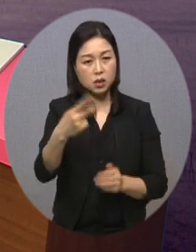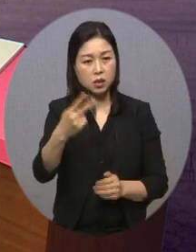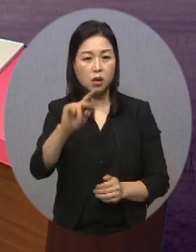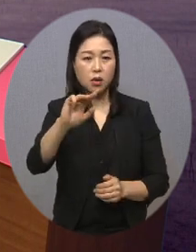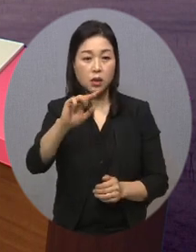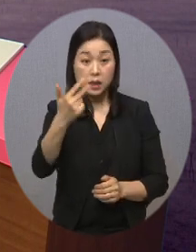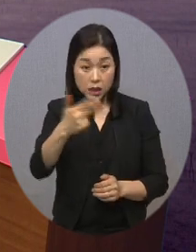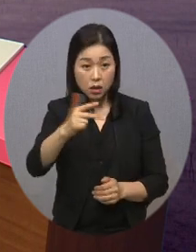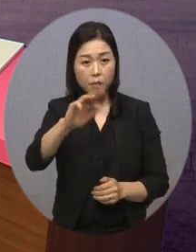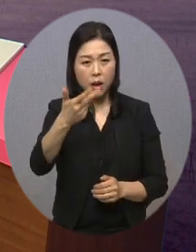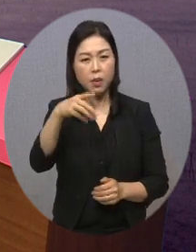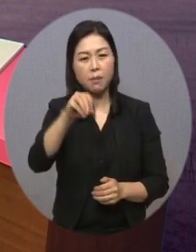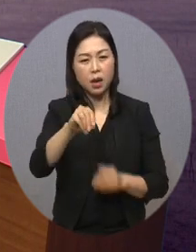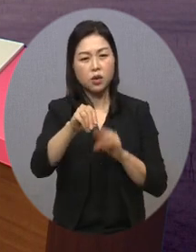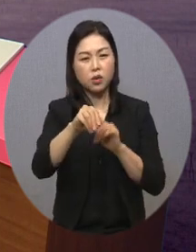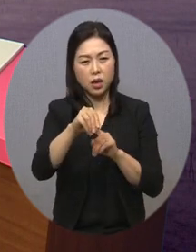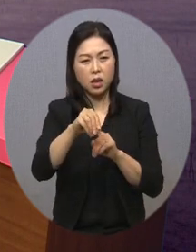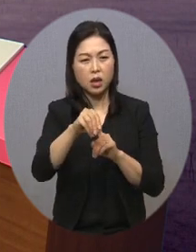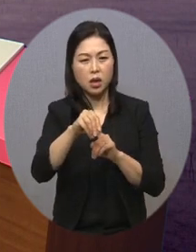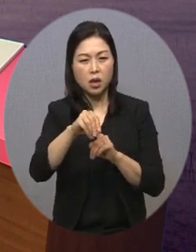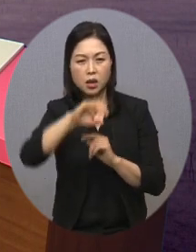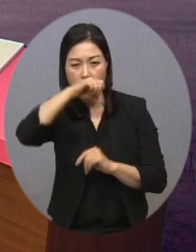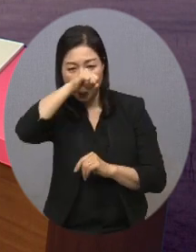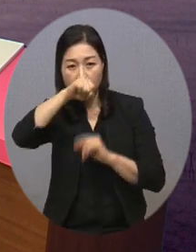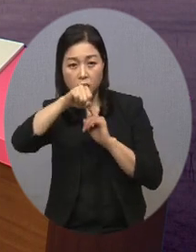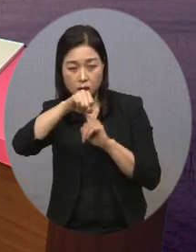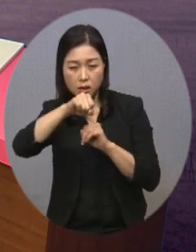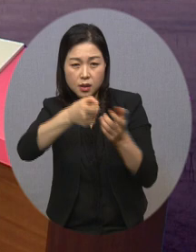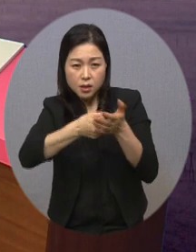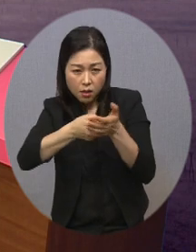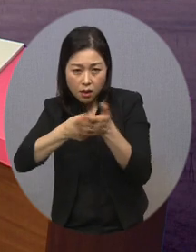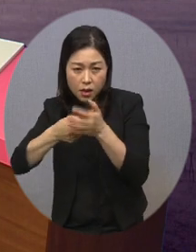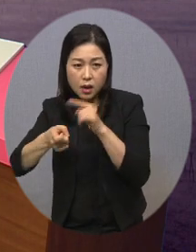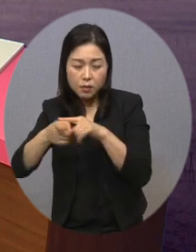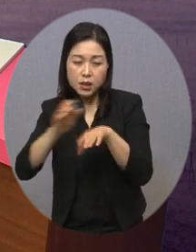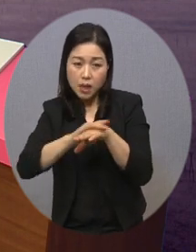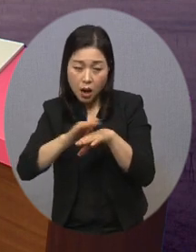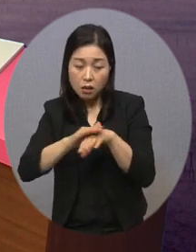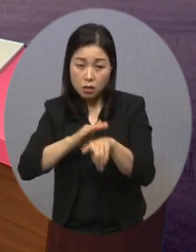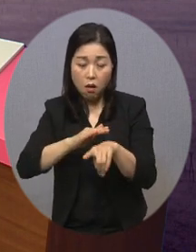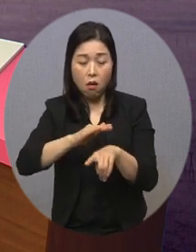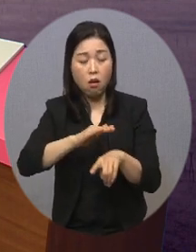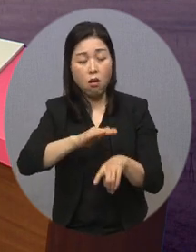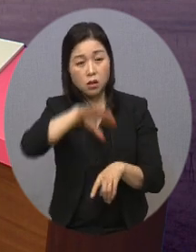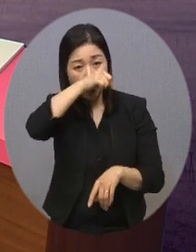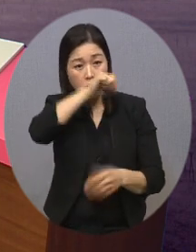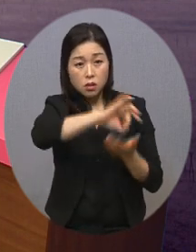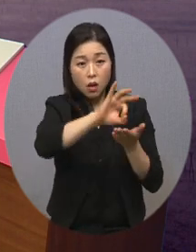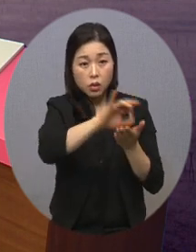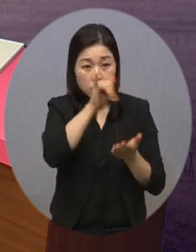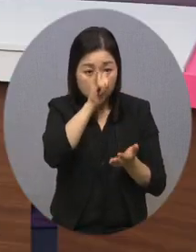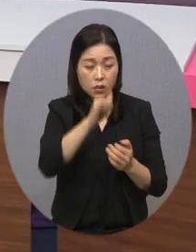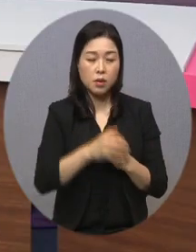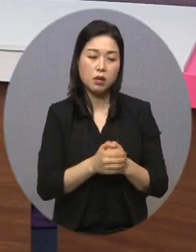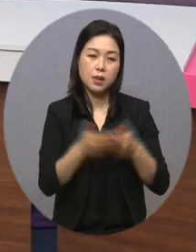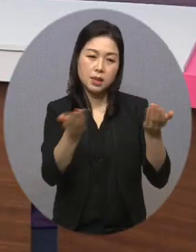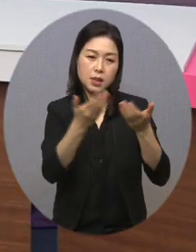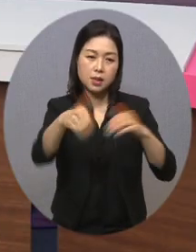네. 7,800여만 원의 예산은 어디든지 간에 우리가 절감하고 아껴서 세울 수 있다라면은 그분들에게